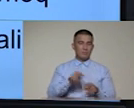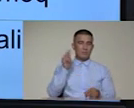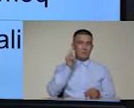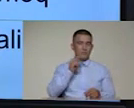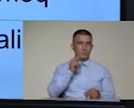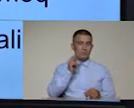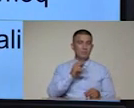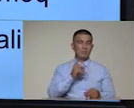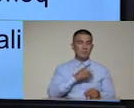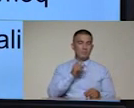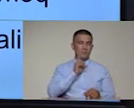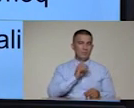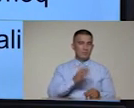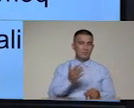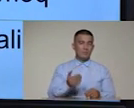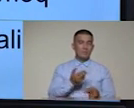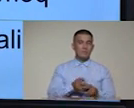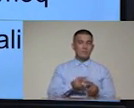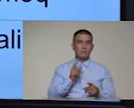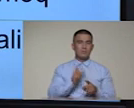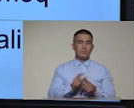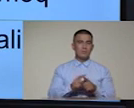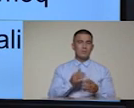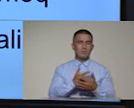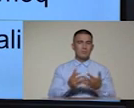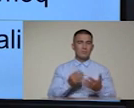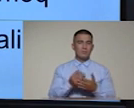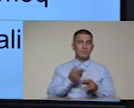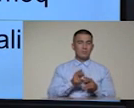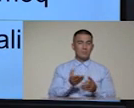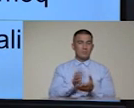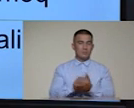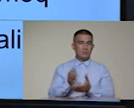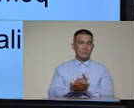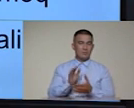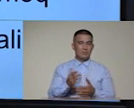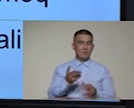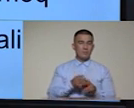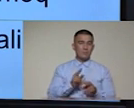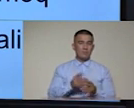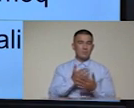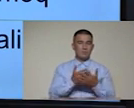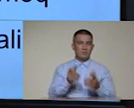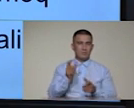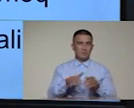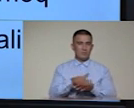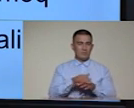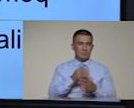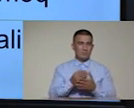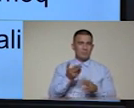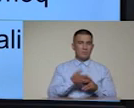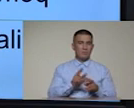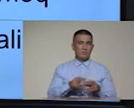o'rganishingiz uchun qulay bo'ladi. Demak, so'z va iboralarni tanishtiraman. Xaloyiq so'zi